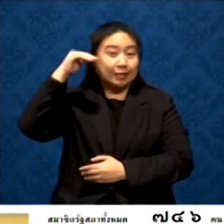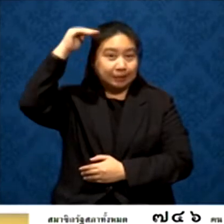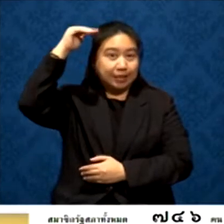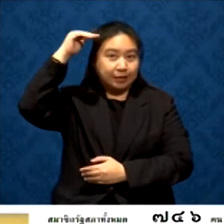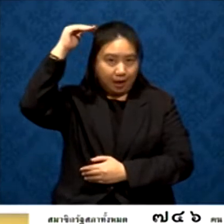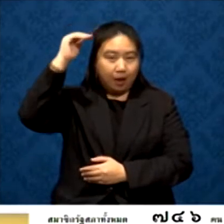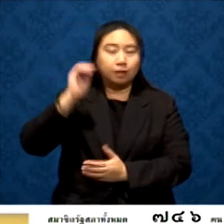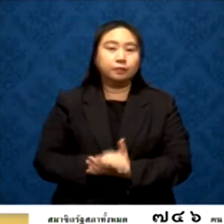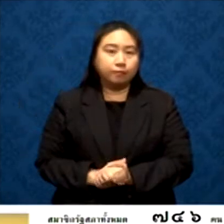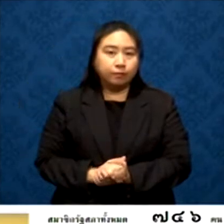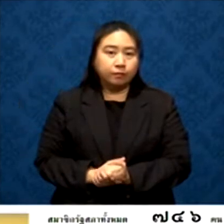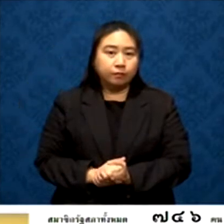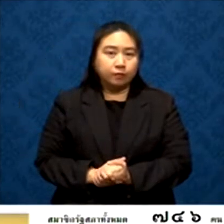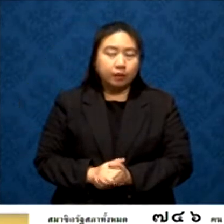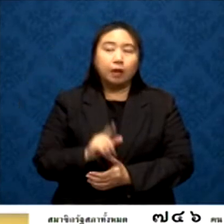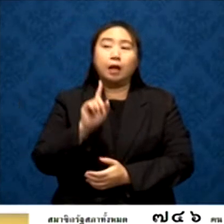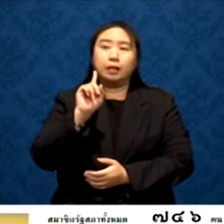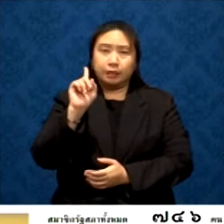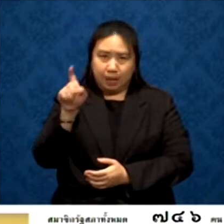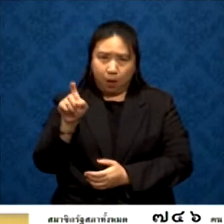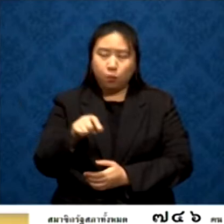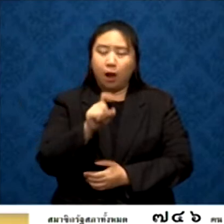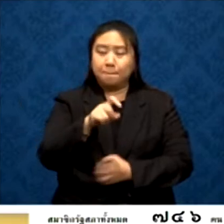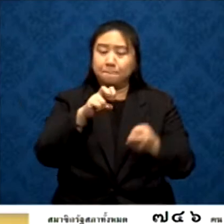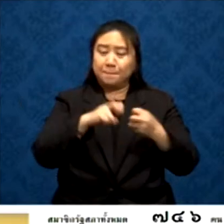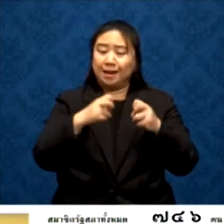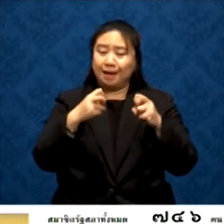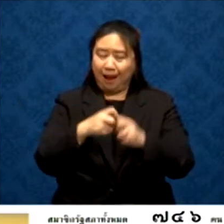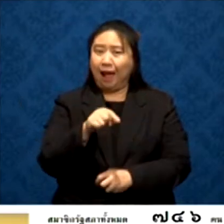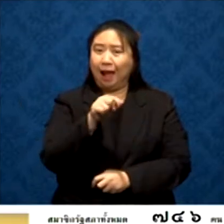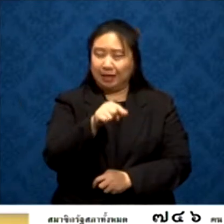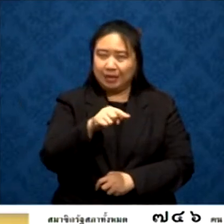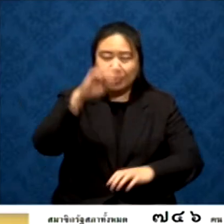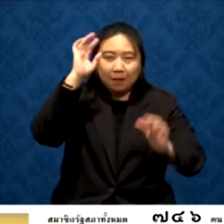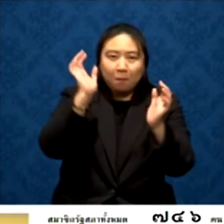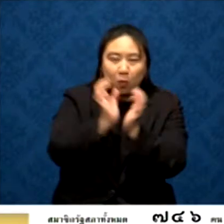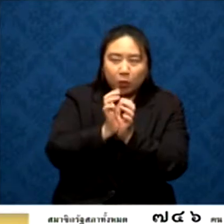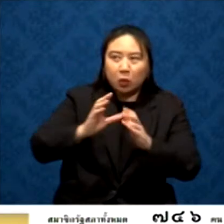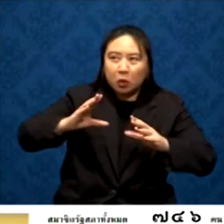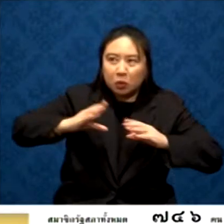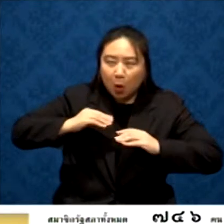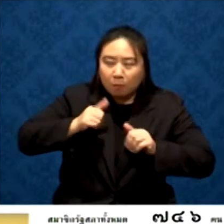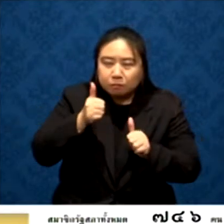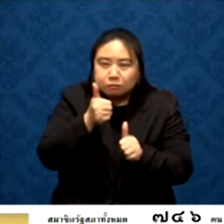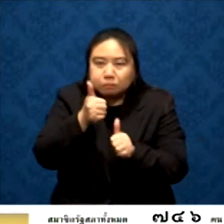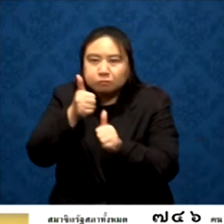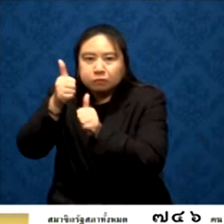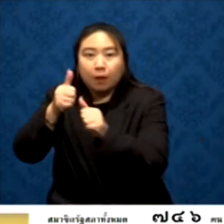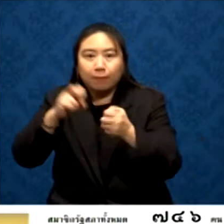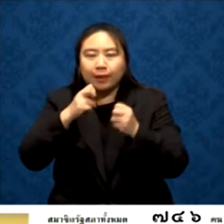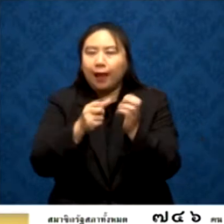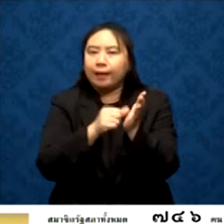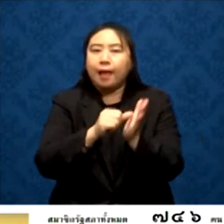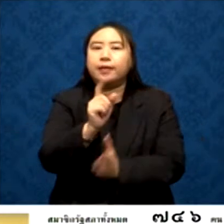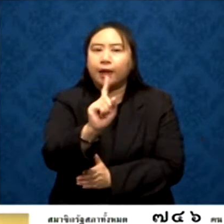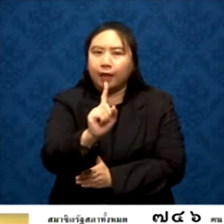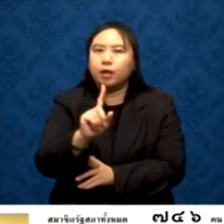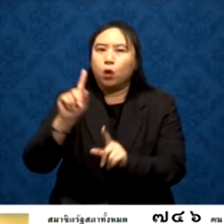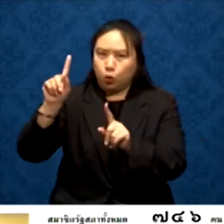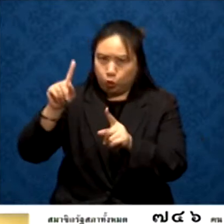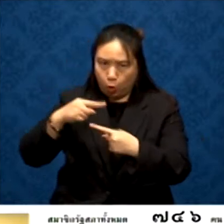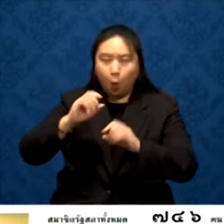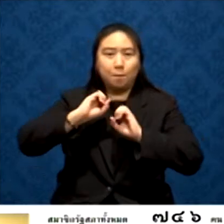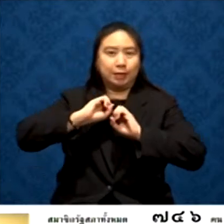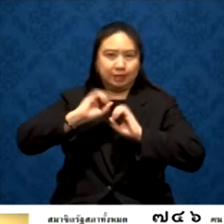ท่านจะแก้ปัญหาระบบอุปถัมภ์ของตำรวจอย่างไรครับตอบกันชัดๆครับจะยัง